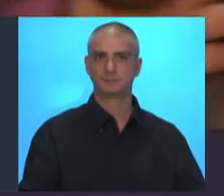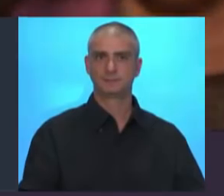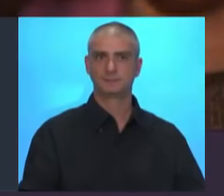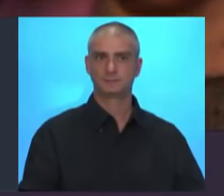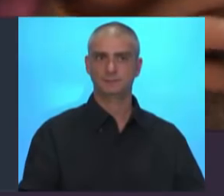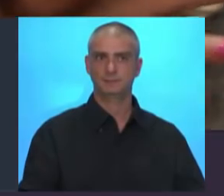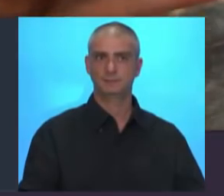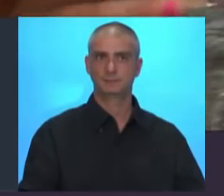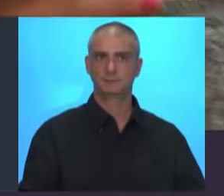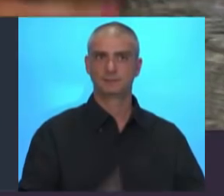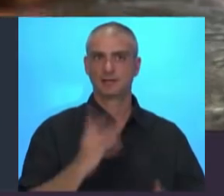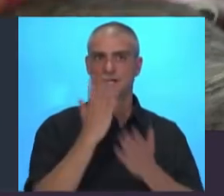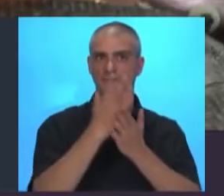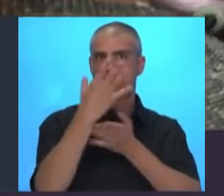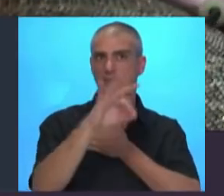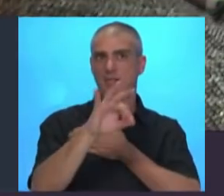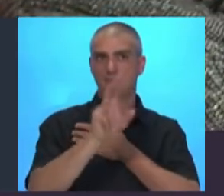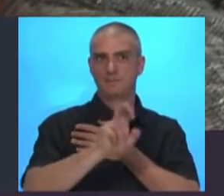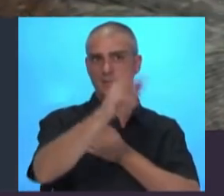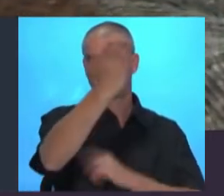כבר את האדם על המדרגות